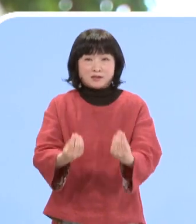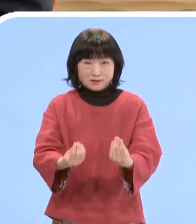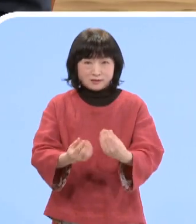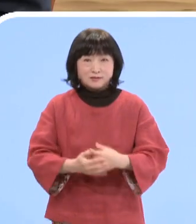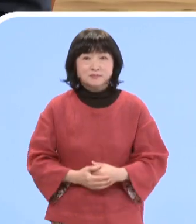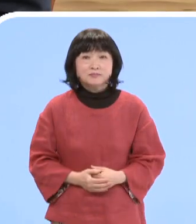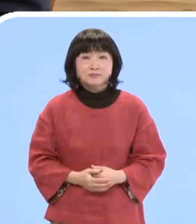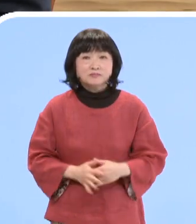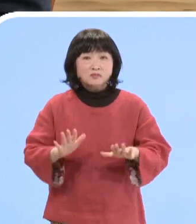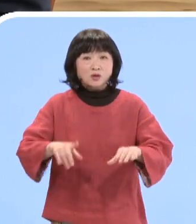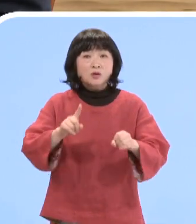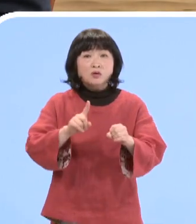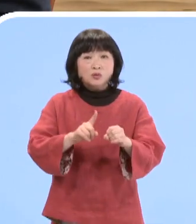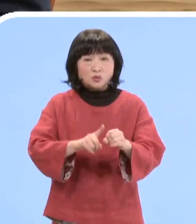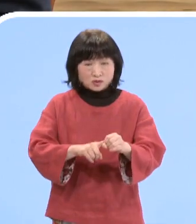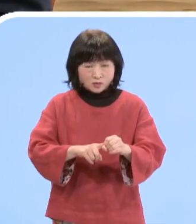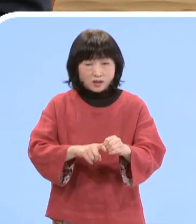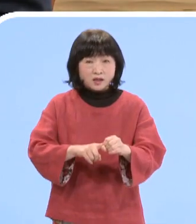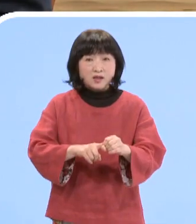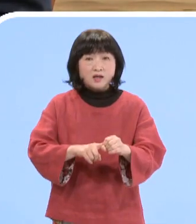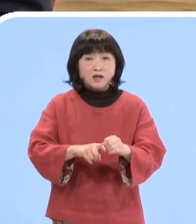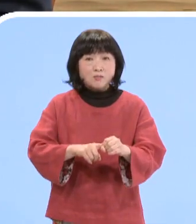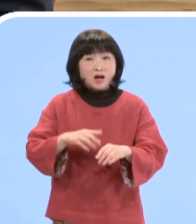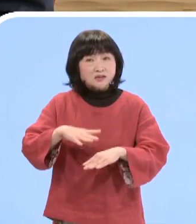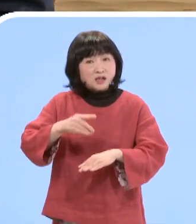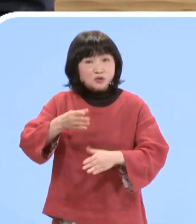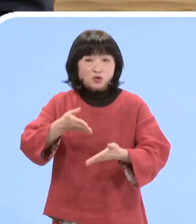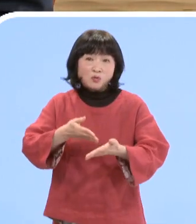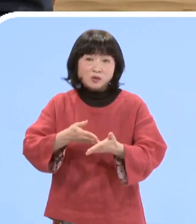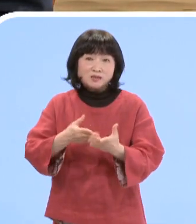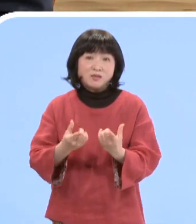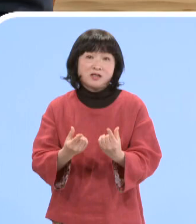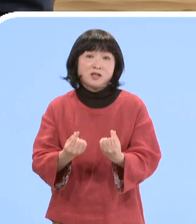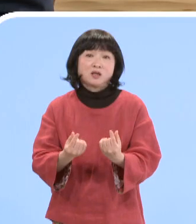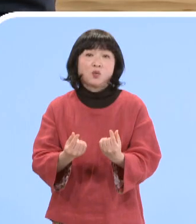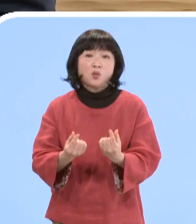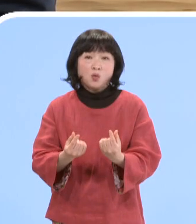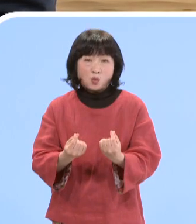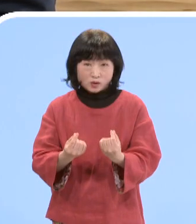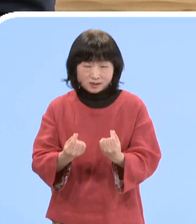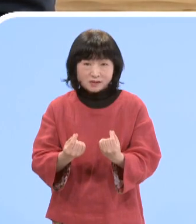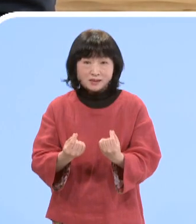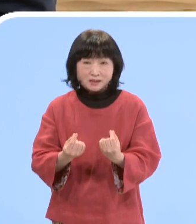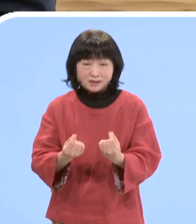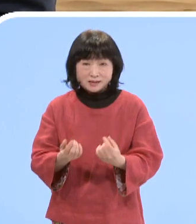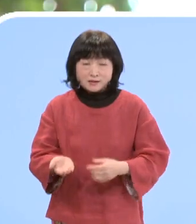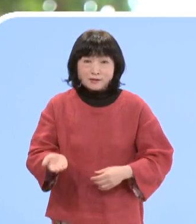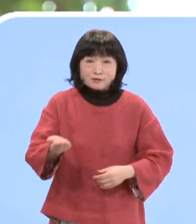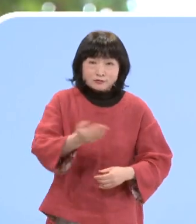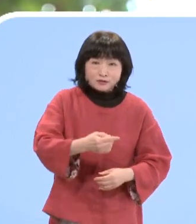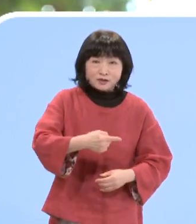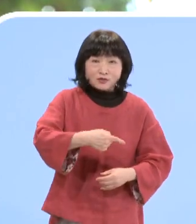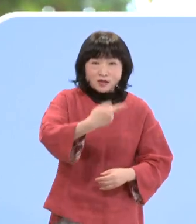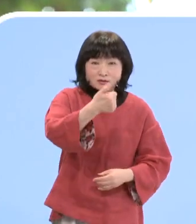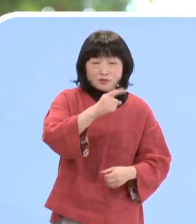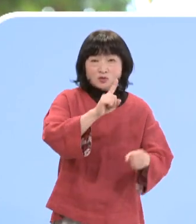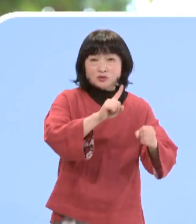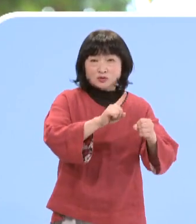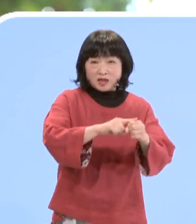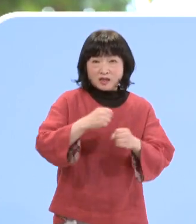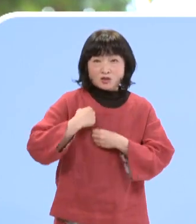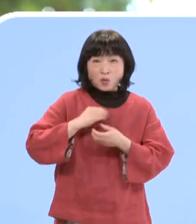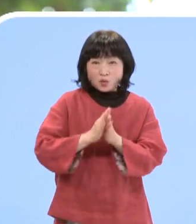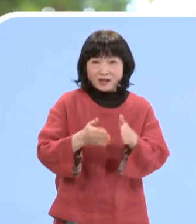ども、今年は冒頭にも言いましたようにポスト150年ですし、まさに元号